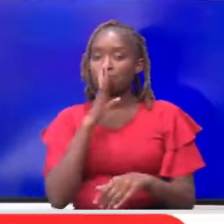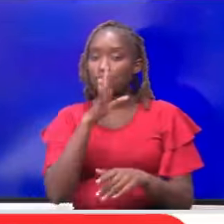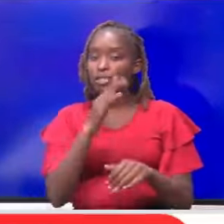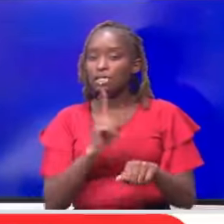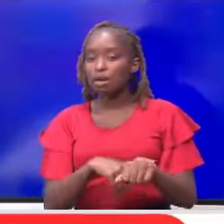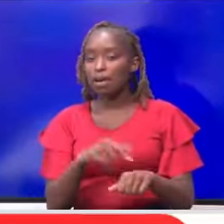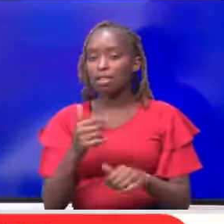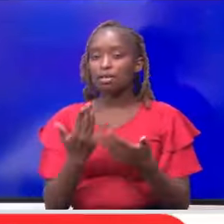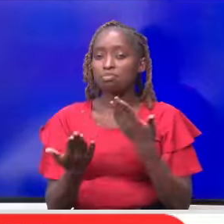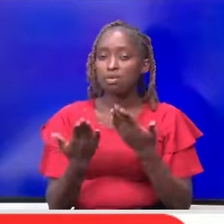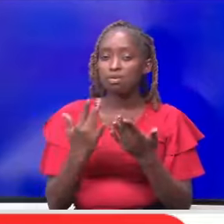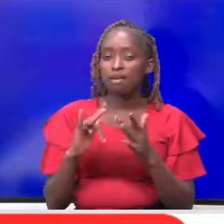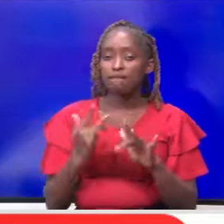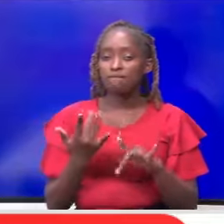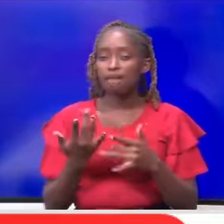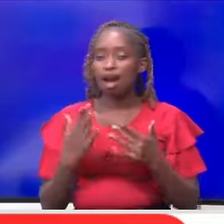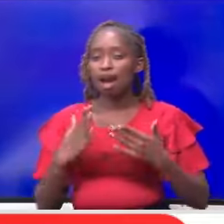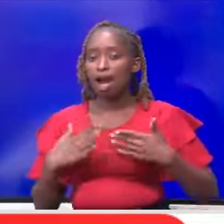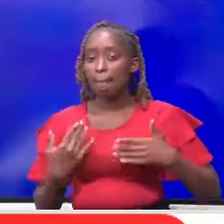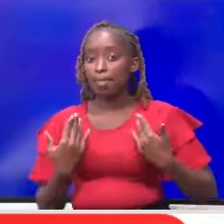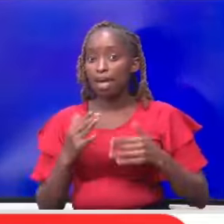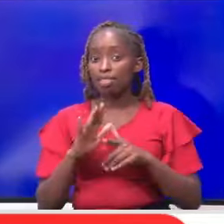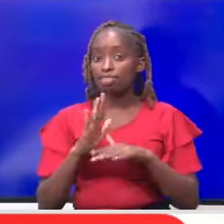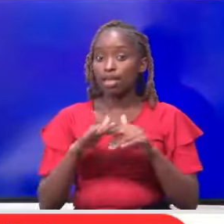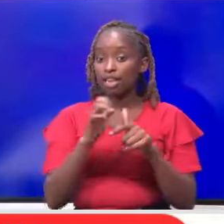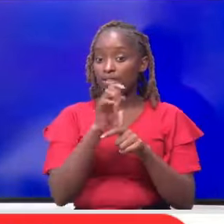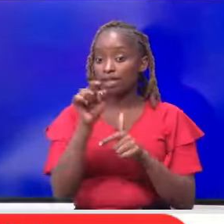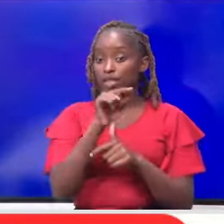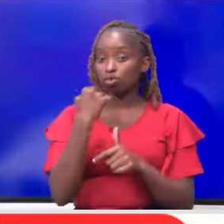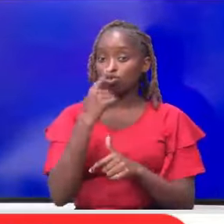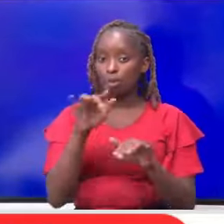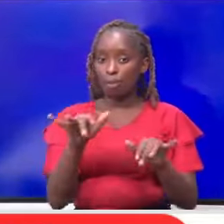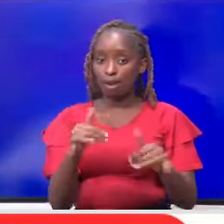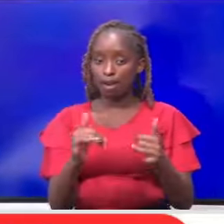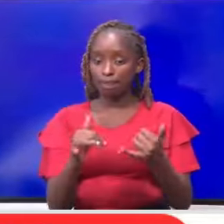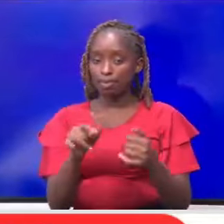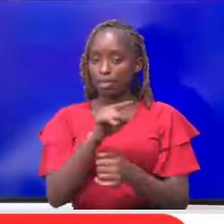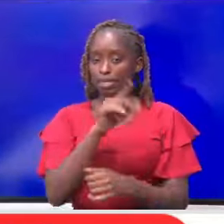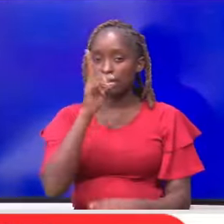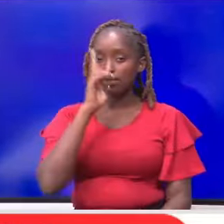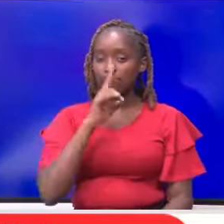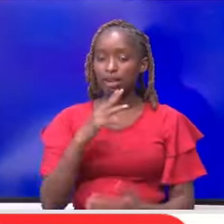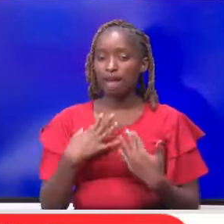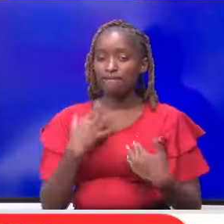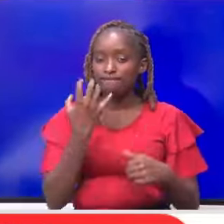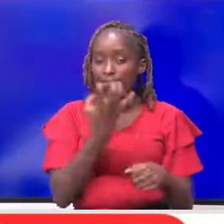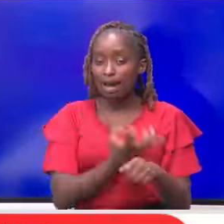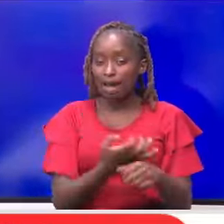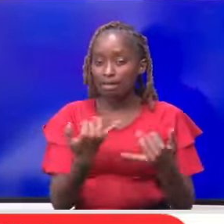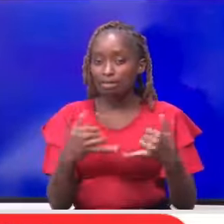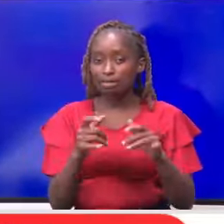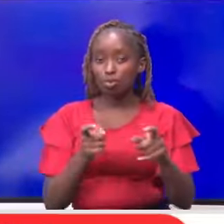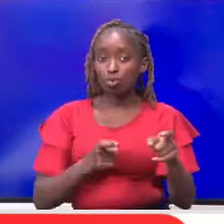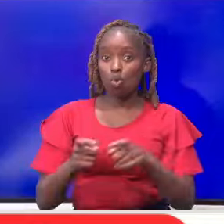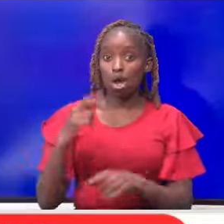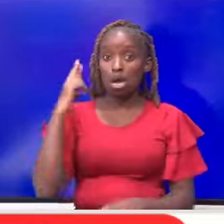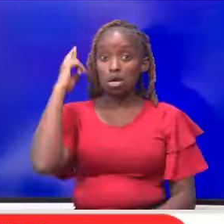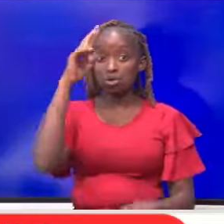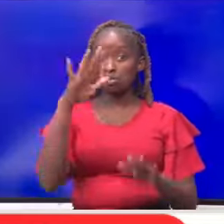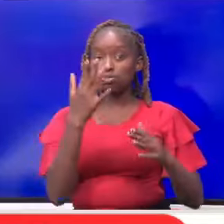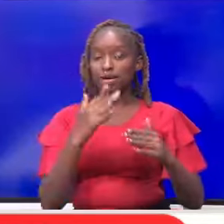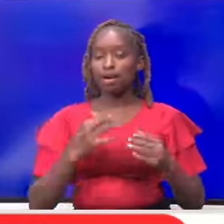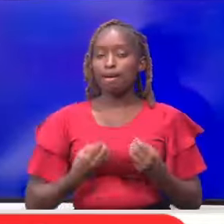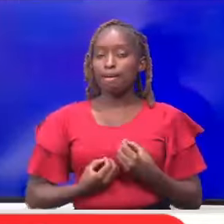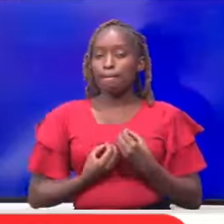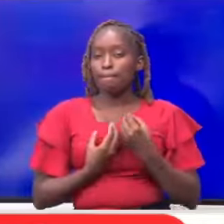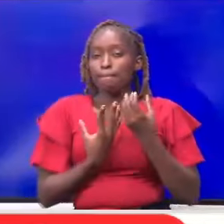more emotional and more happier than the players. The fans were difficult to control, and it's because they were expressing their happiness